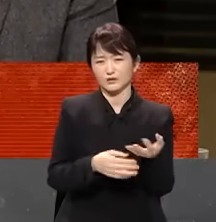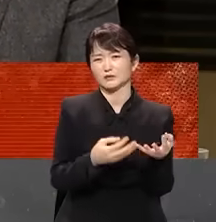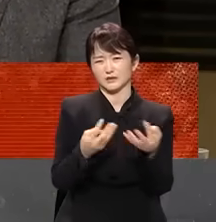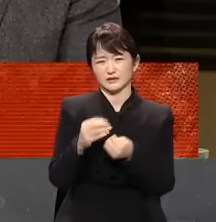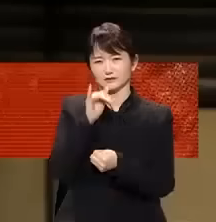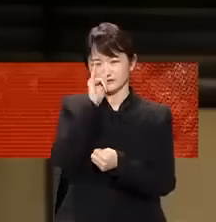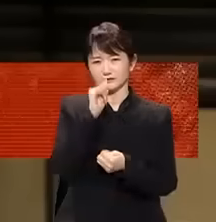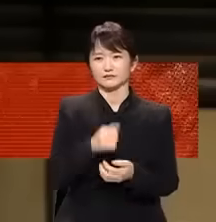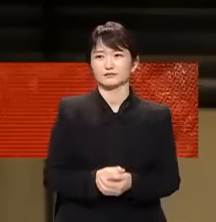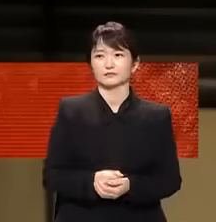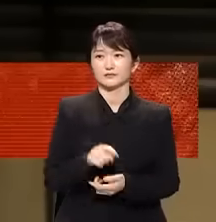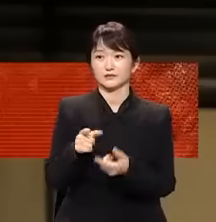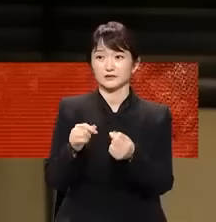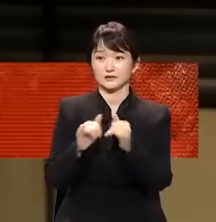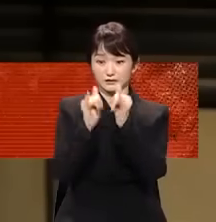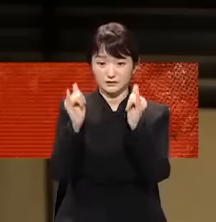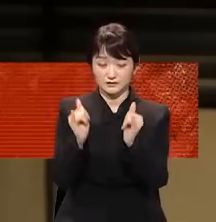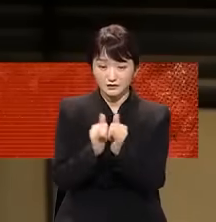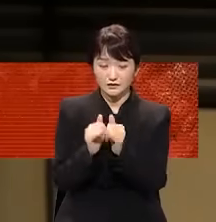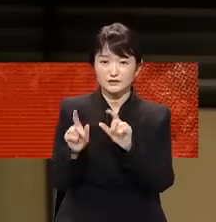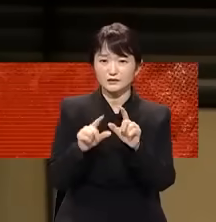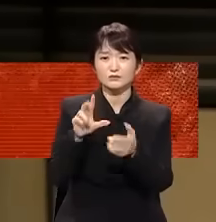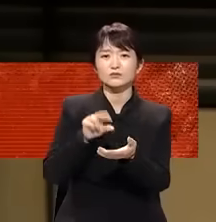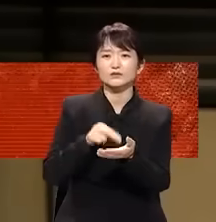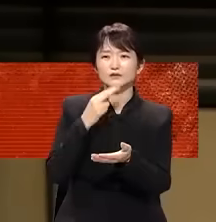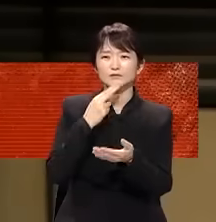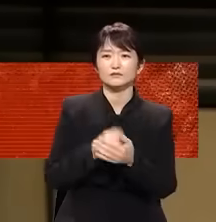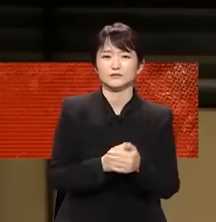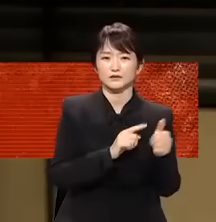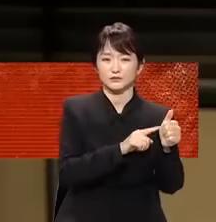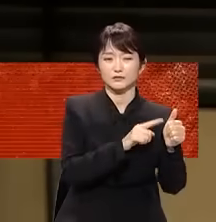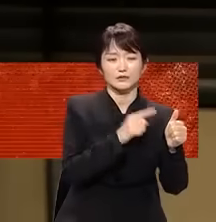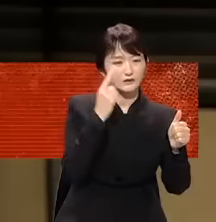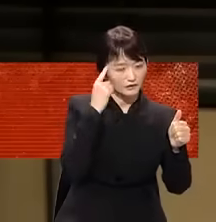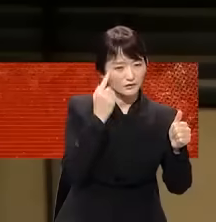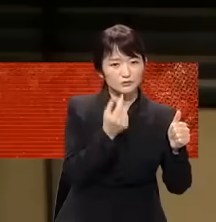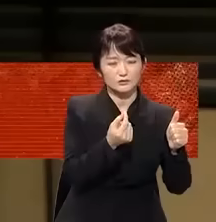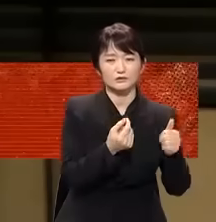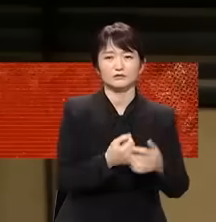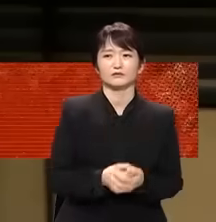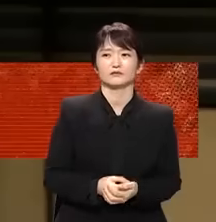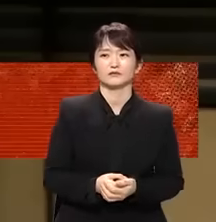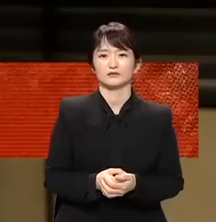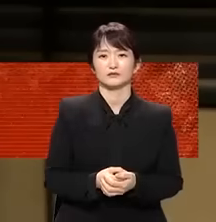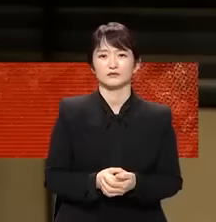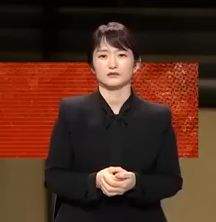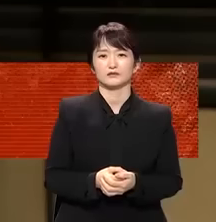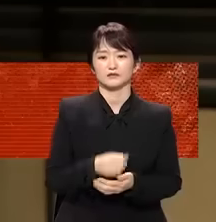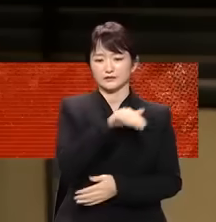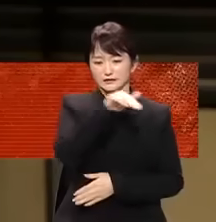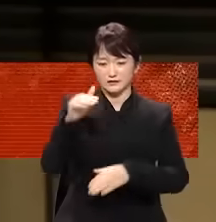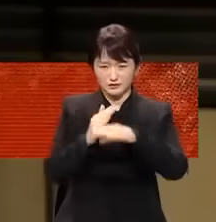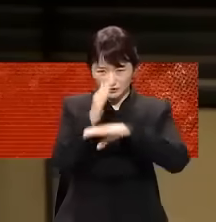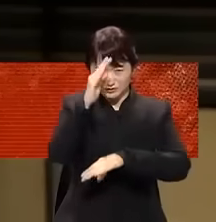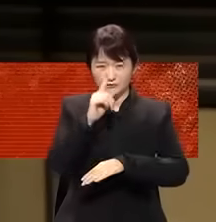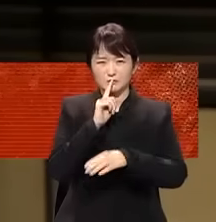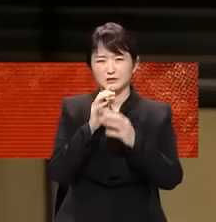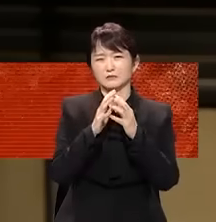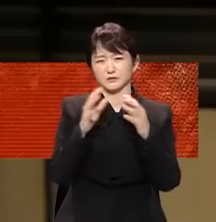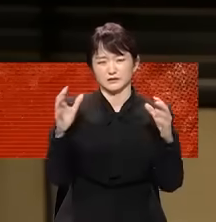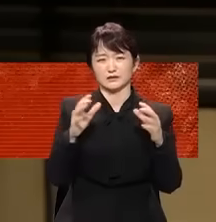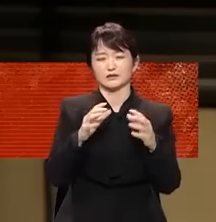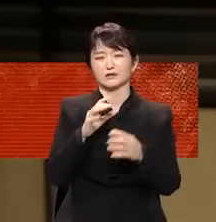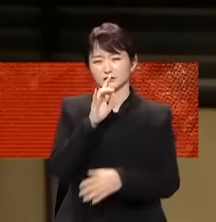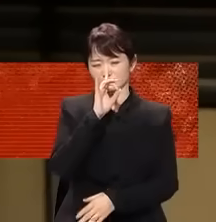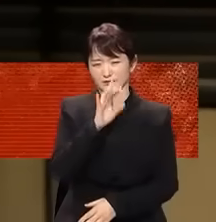근데 그렇게 사회생활하는 거에 대해서 전혀 문제가 아닌데이 남편도 아마 그랬을 거 같아요 결국은 도가 넘으면 문제가 터집니다음 자